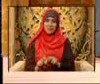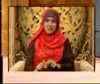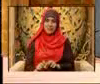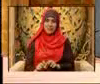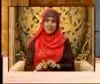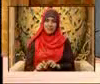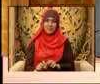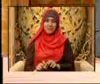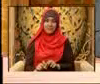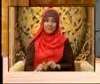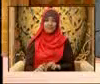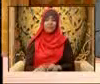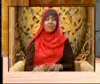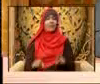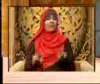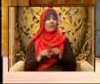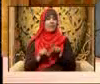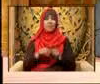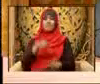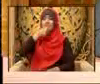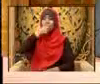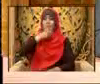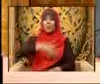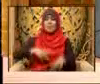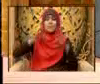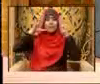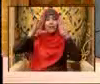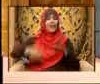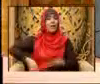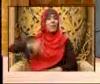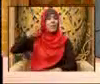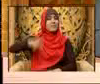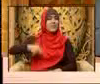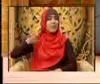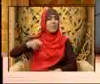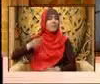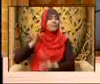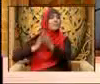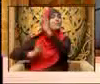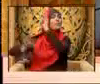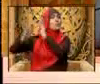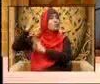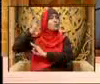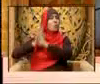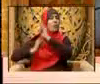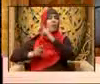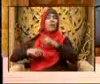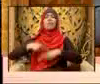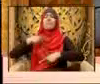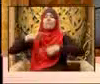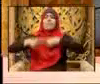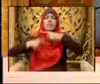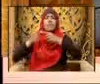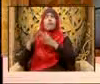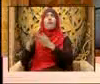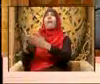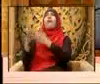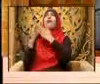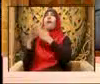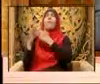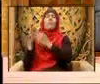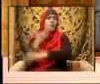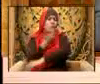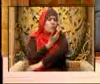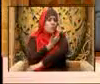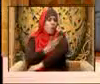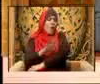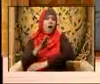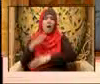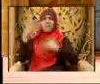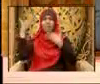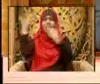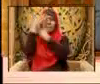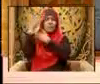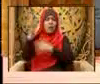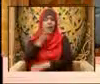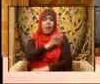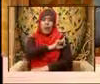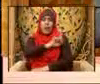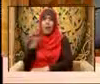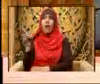ولذلك رأينا سيد الوجود صلى الله عليه وسلم يستعيذ من الكفر كما يستعيذ من